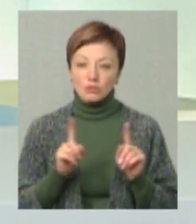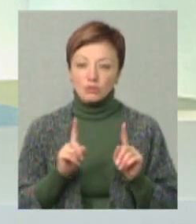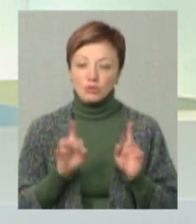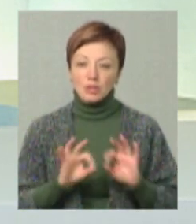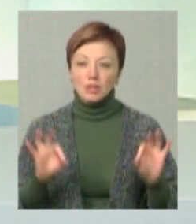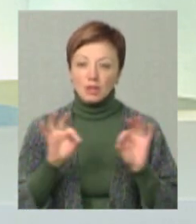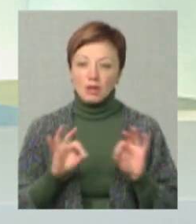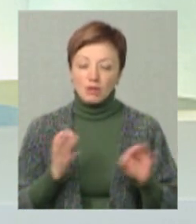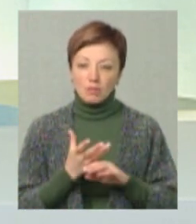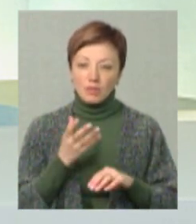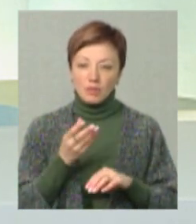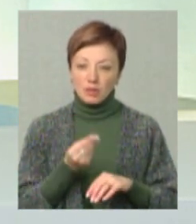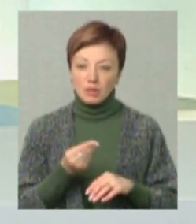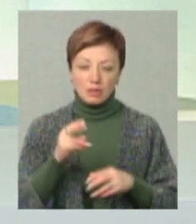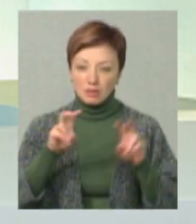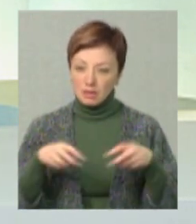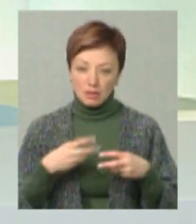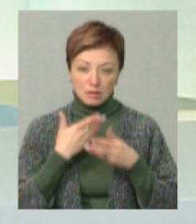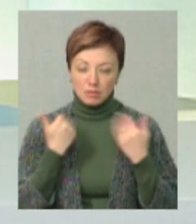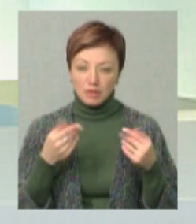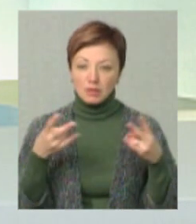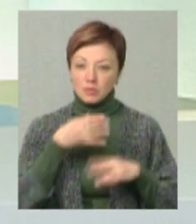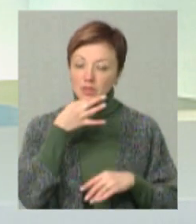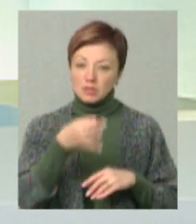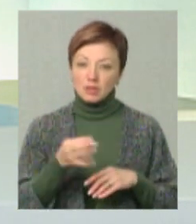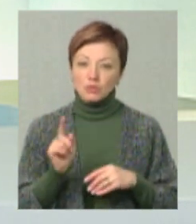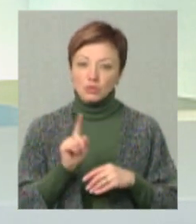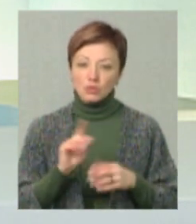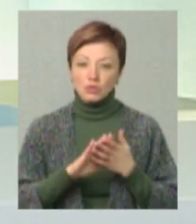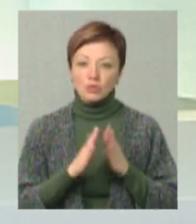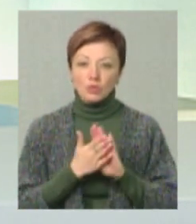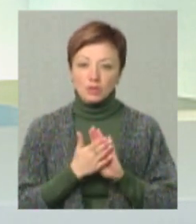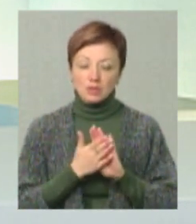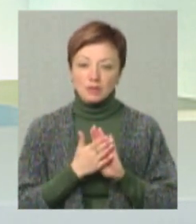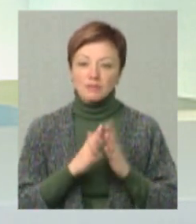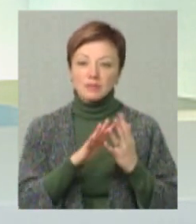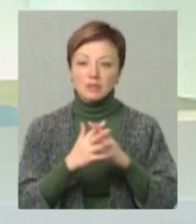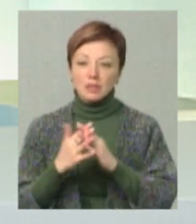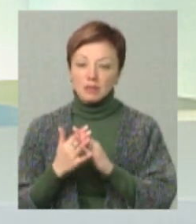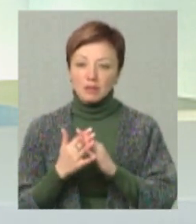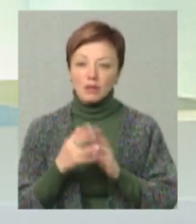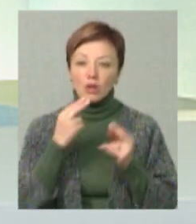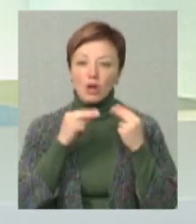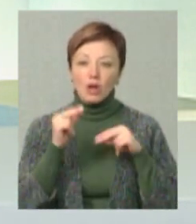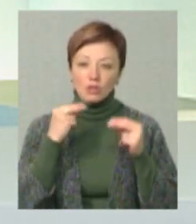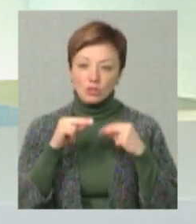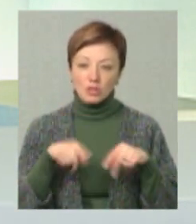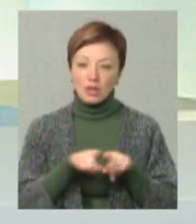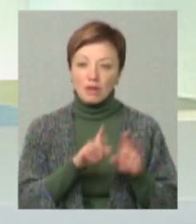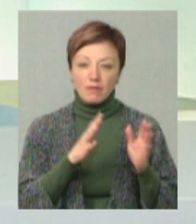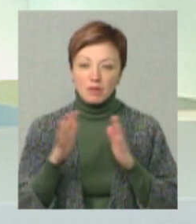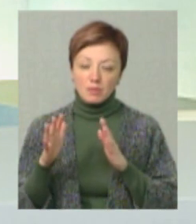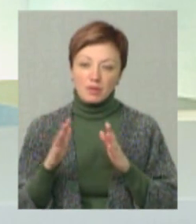що ніякої плати при цьому не знімаючи. Тому варто зазначити, що ситуація в селах значно-значно краща, і